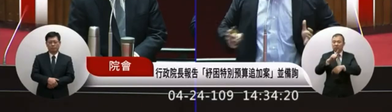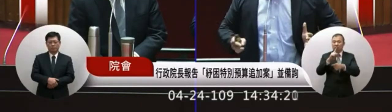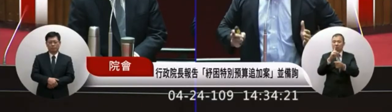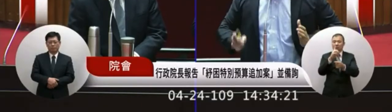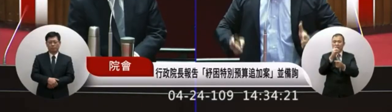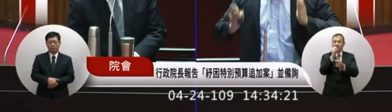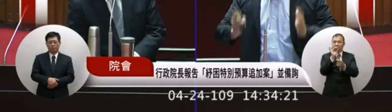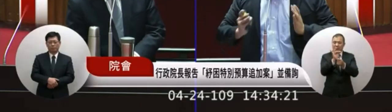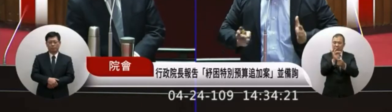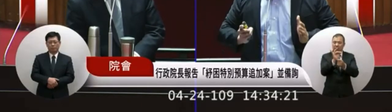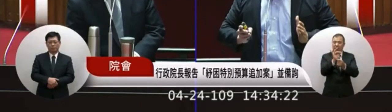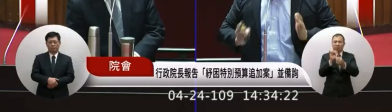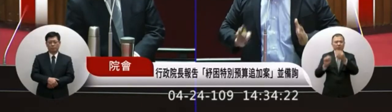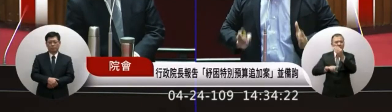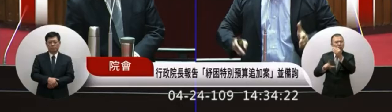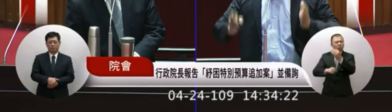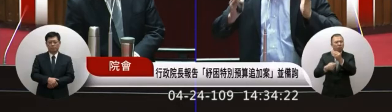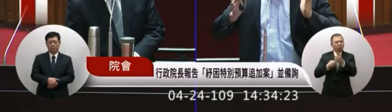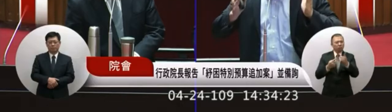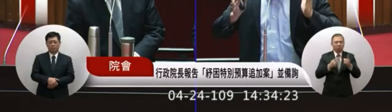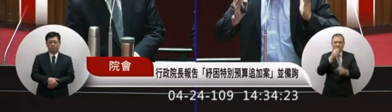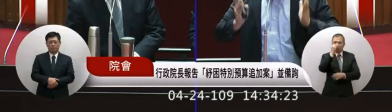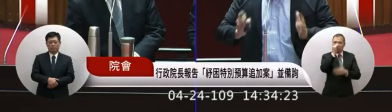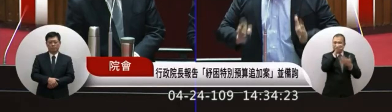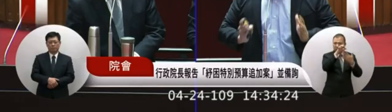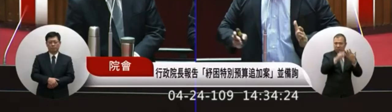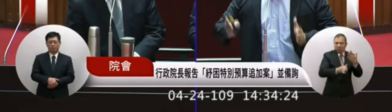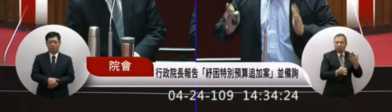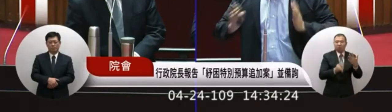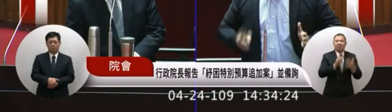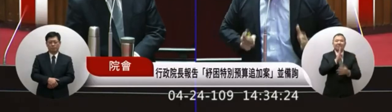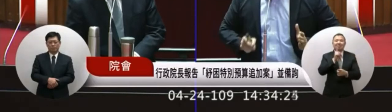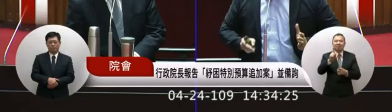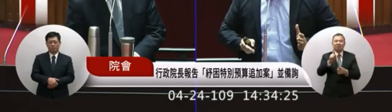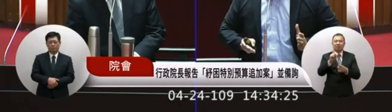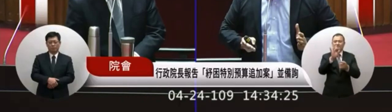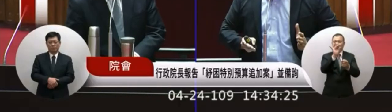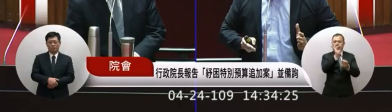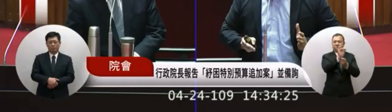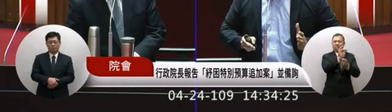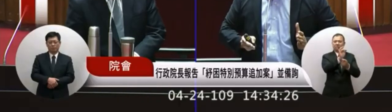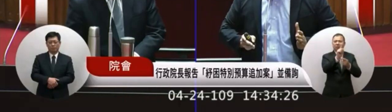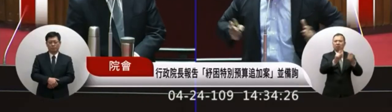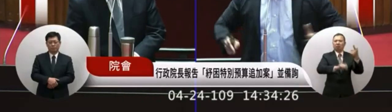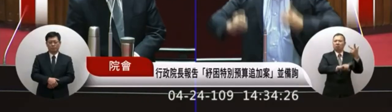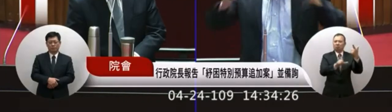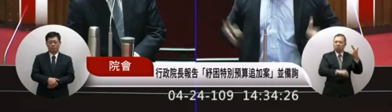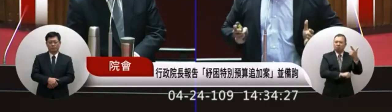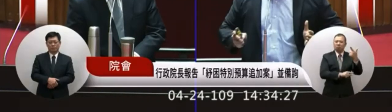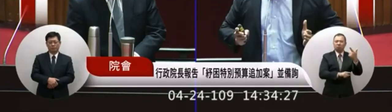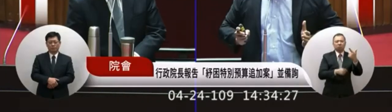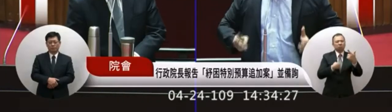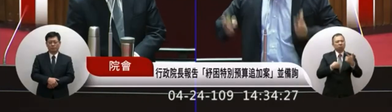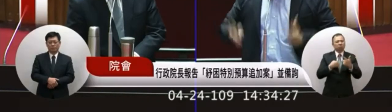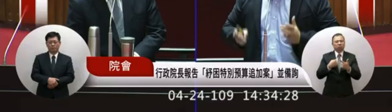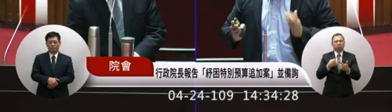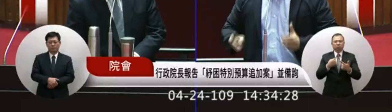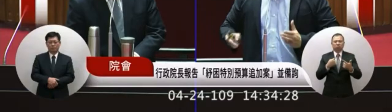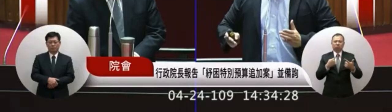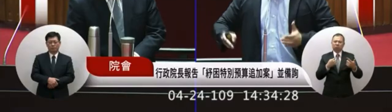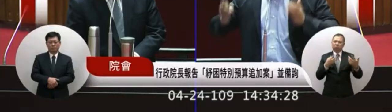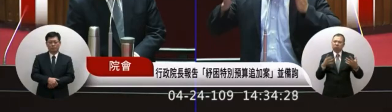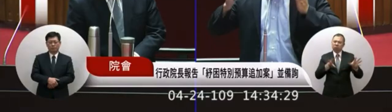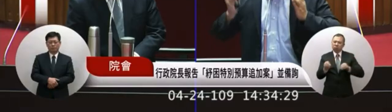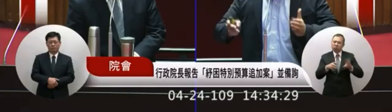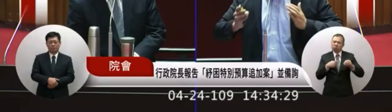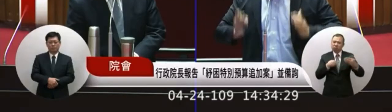个条例其实执行到的时间就是2010年的6月份而已啊，好，所以其实讲实在，伊这是